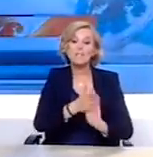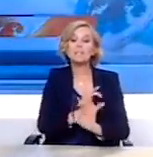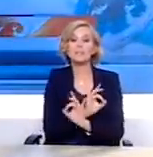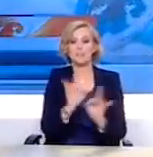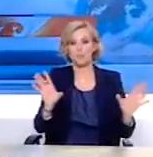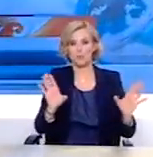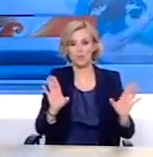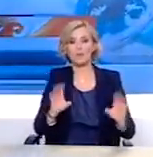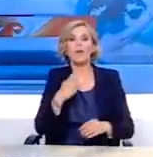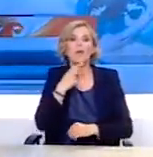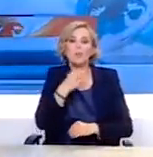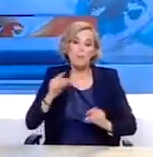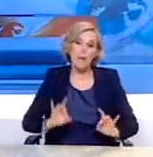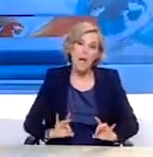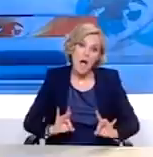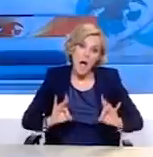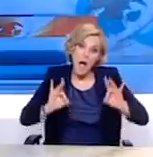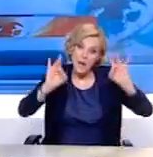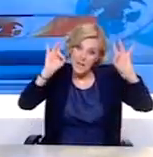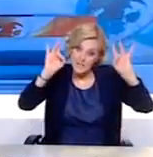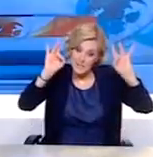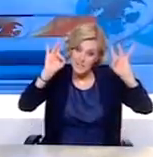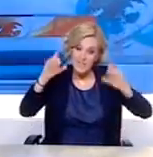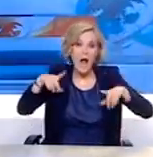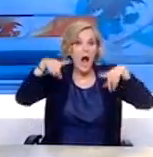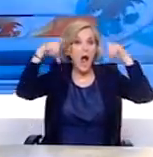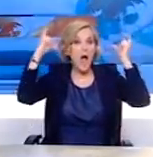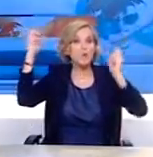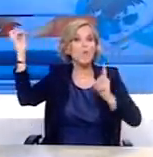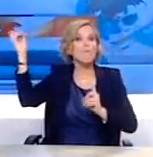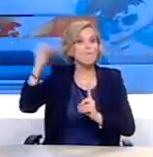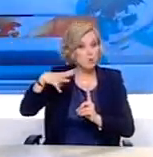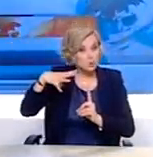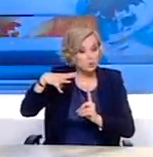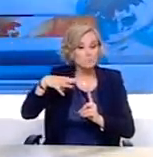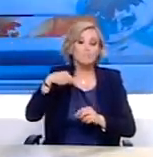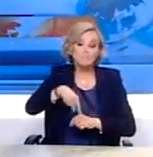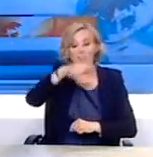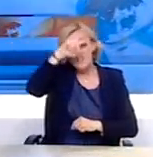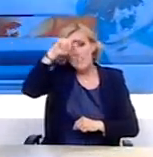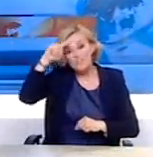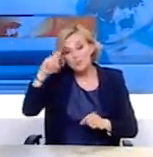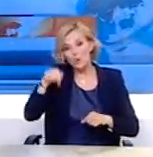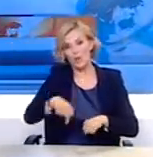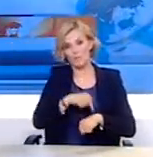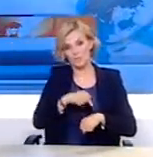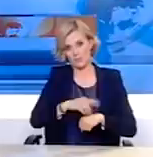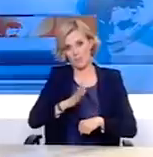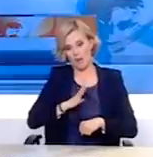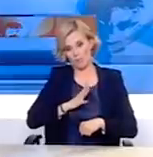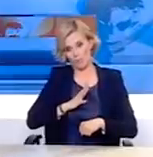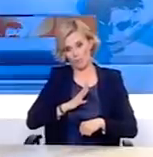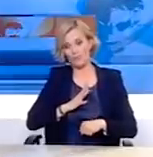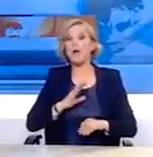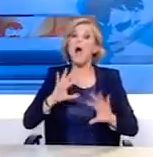Το μήνυμα της Ανάστασης, το οποίο μεταφέρει το Άγιο Φως, είναι πιο επίκαιρο από ποτέ στη δύσκολη συγκυρία στην οποία βιώνουμε σήμερα.